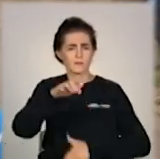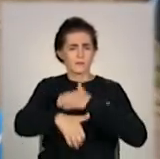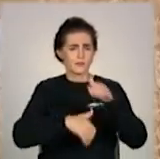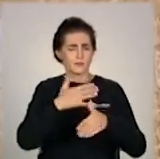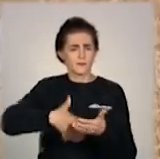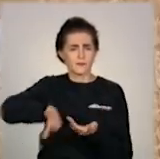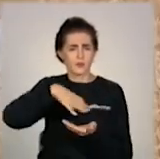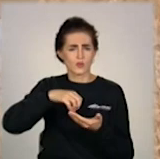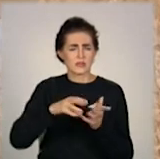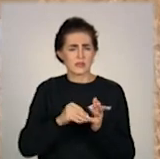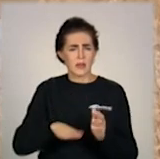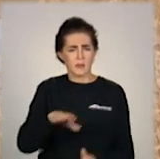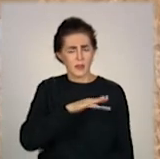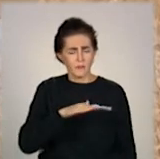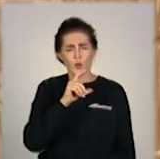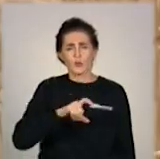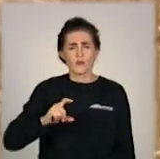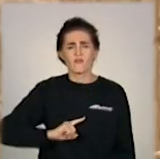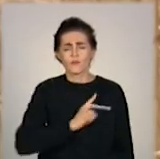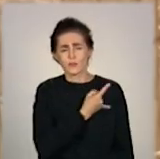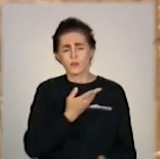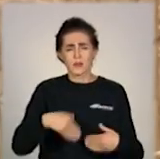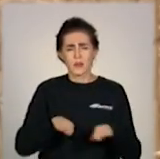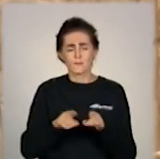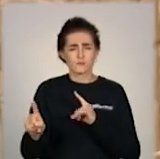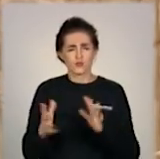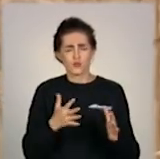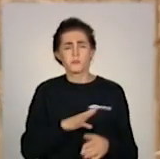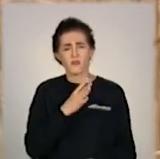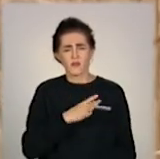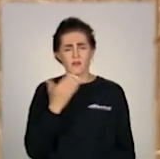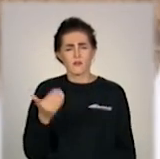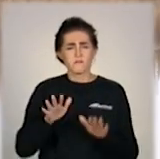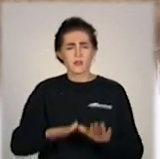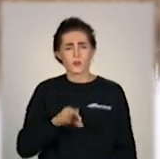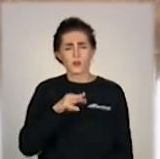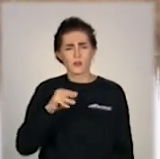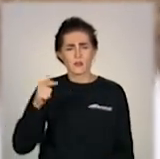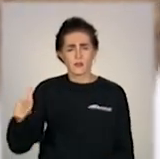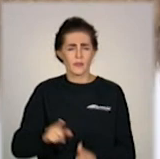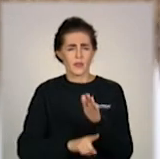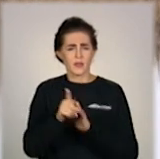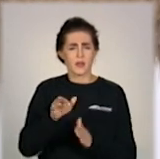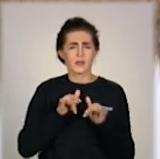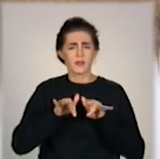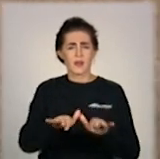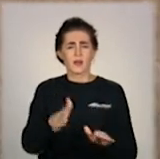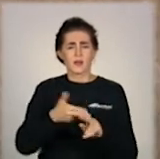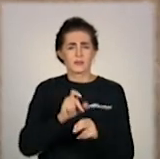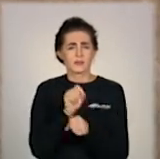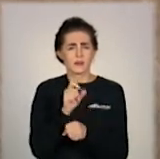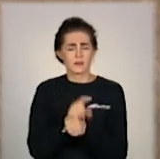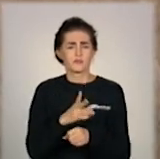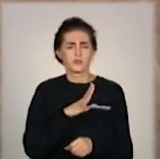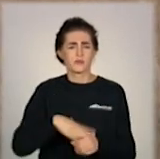землю. Місцеві обурюються. Кажуть, таке відбувається, бо нині в ОТГ розпочали процедуру ліквідації заказника, що